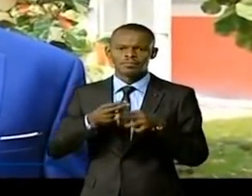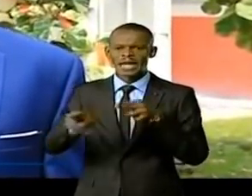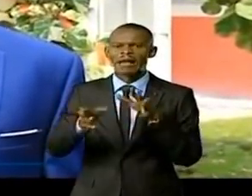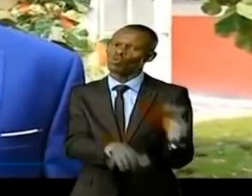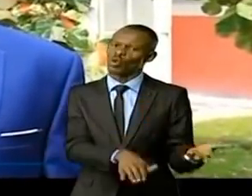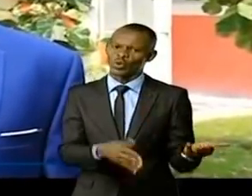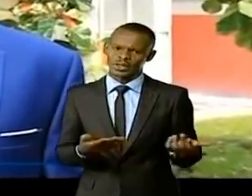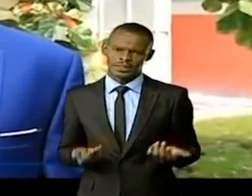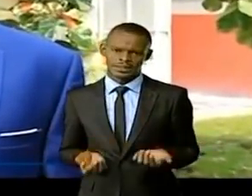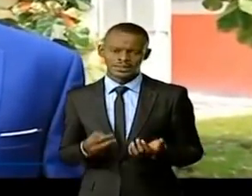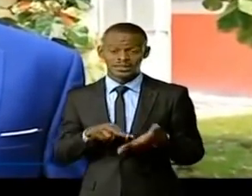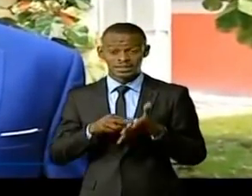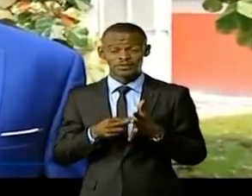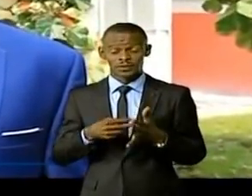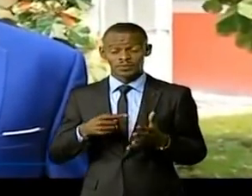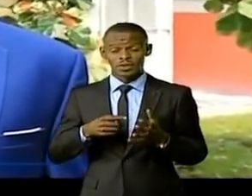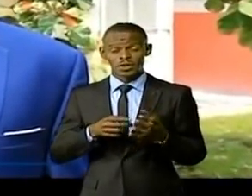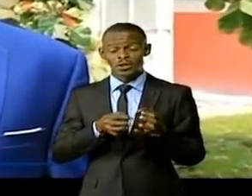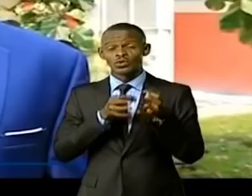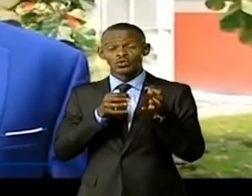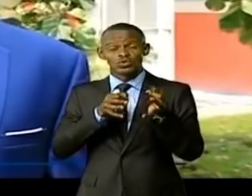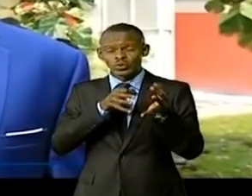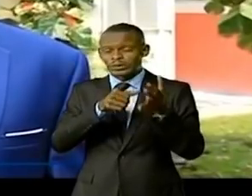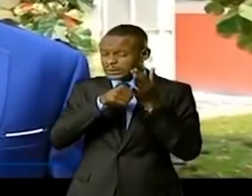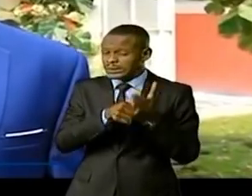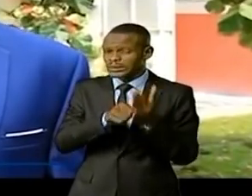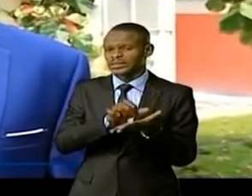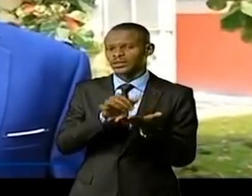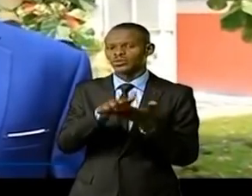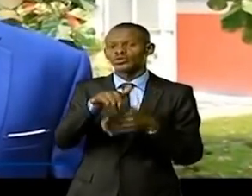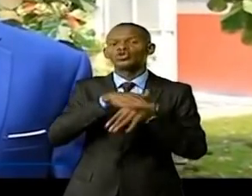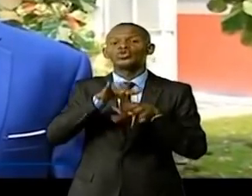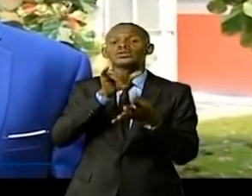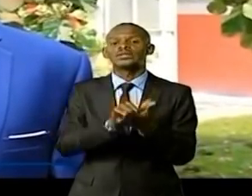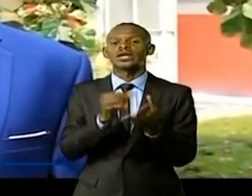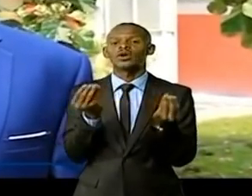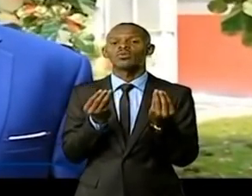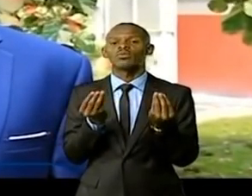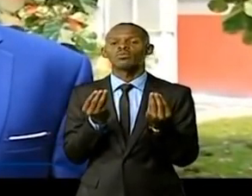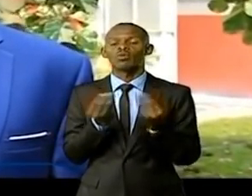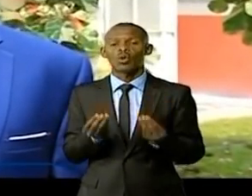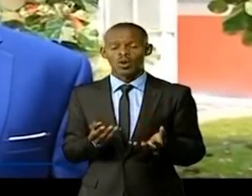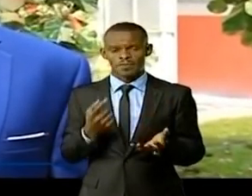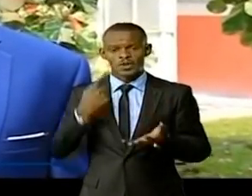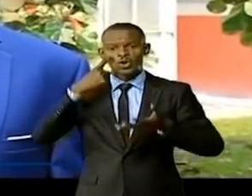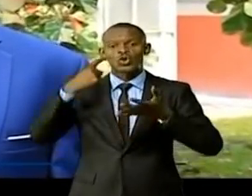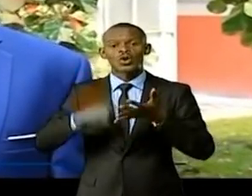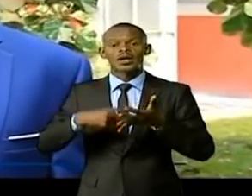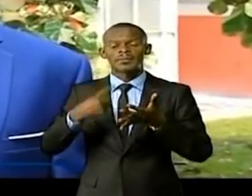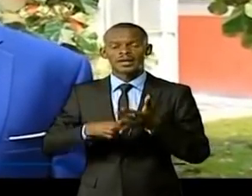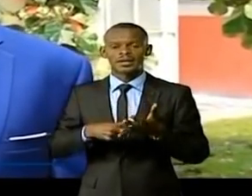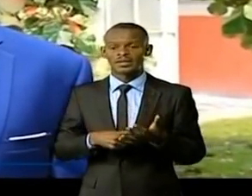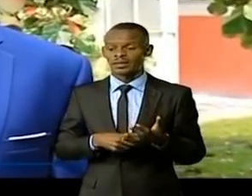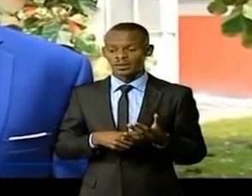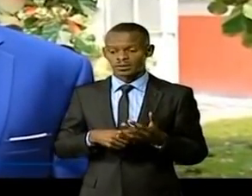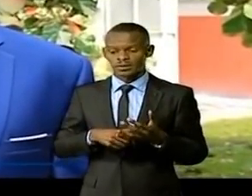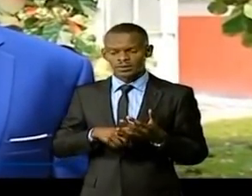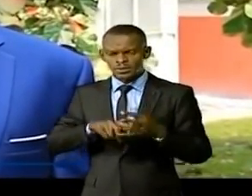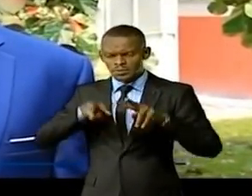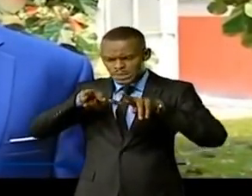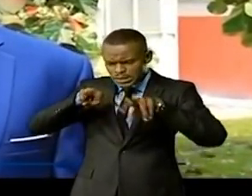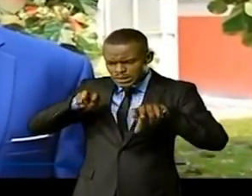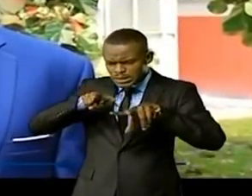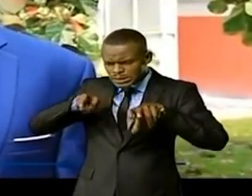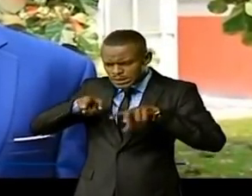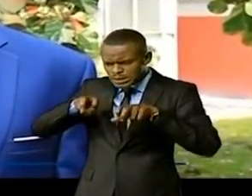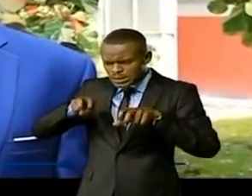situation? C'est parce qu'il y a une absence quasi totale des activités de dépistage organisées de ce